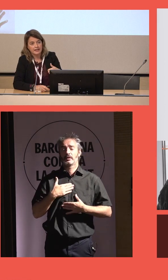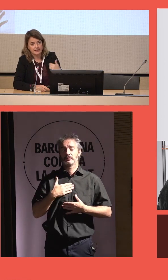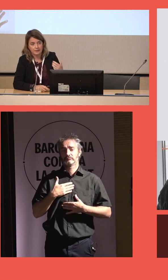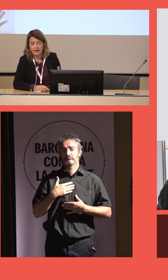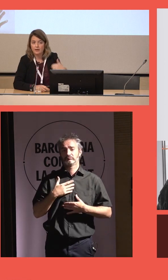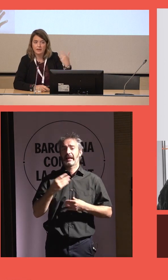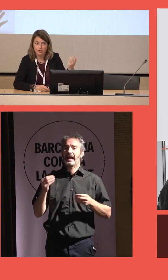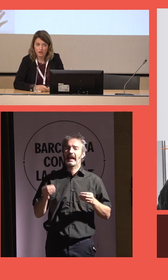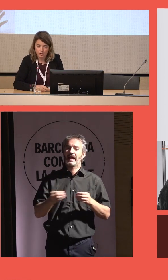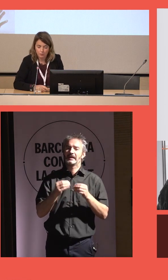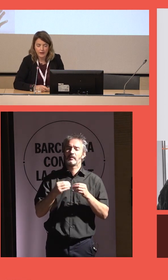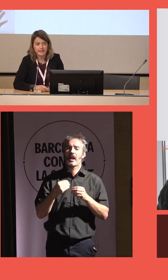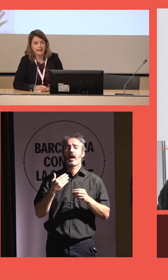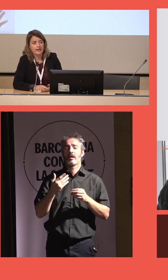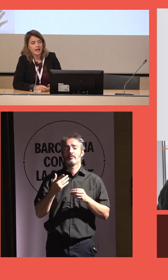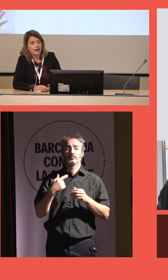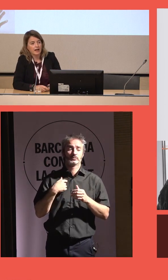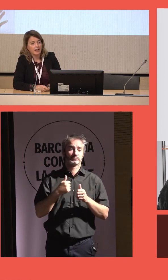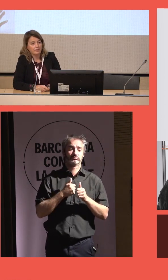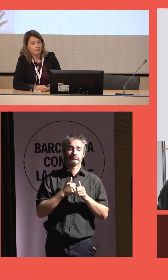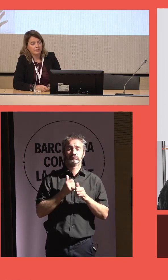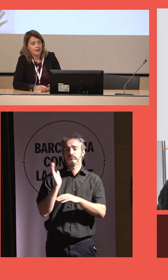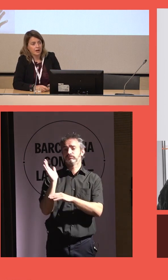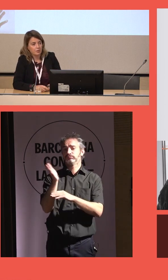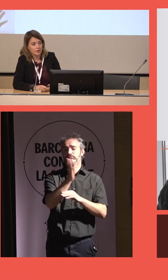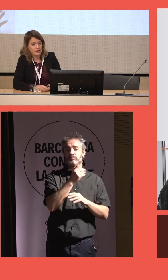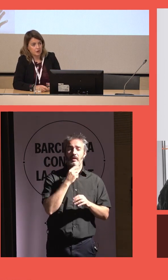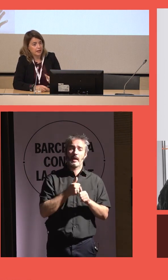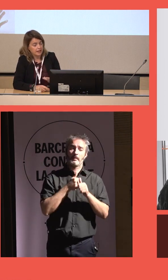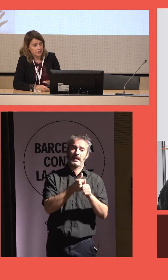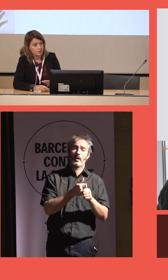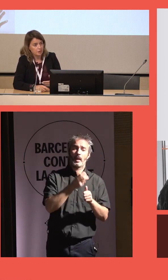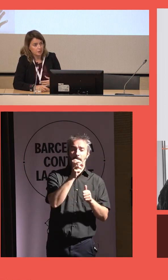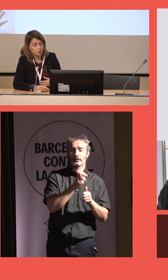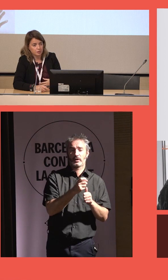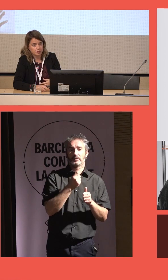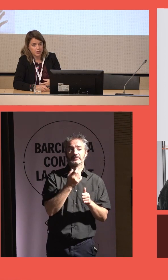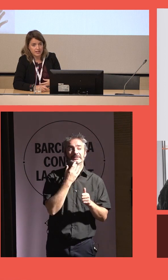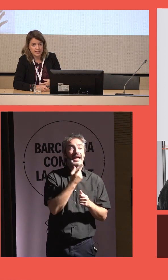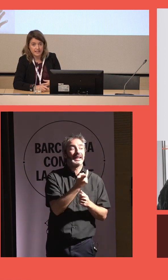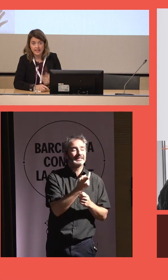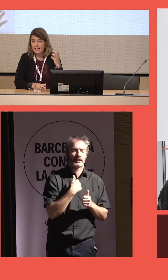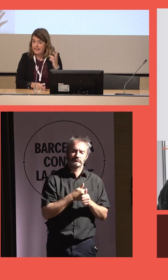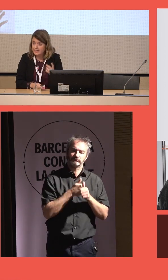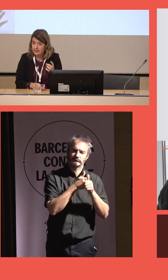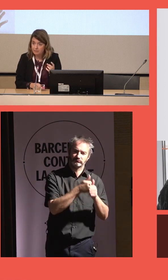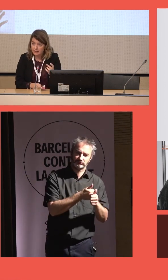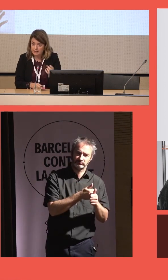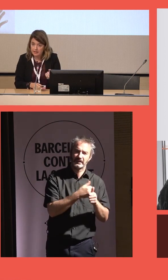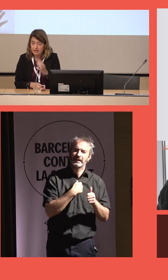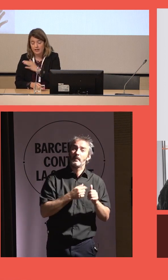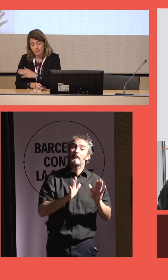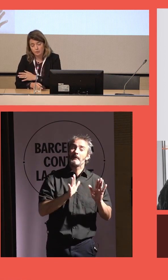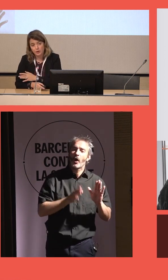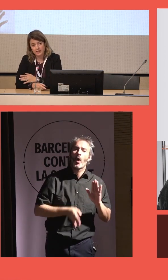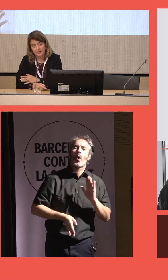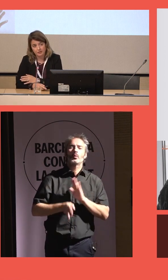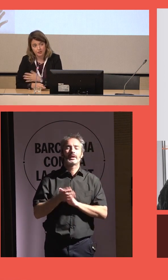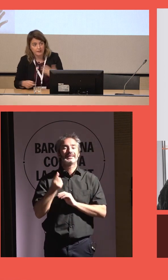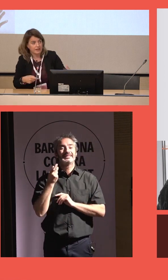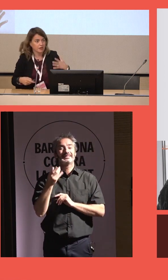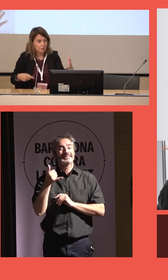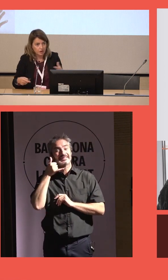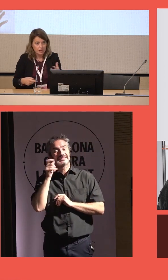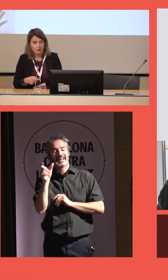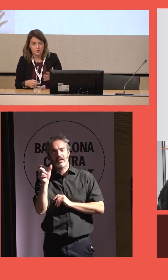setmanalment acompanyen a una persona que així ho desitgi i seguim mantenint el número de